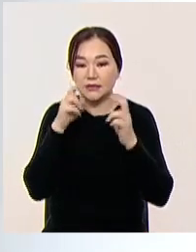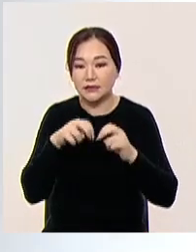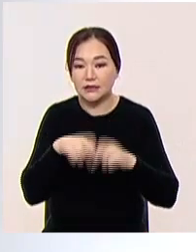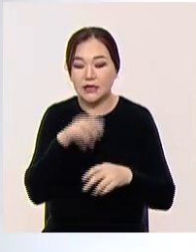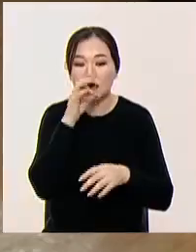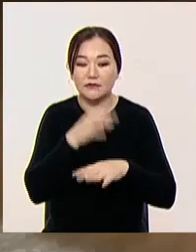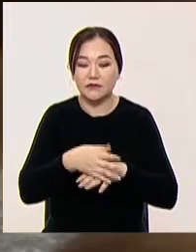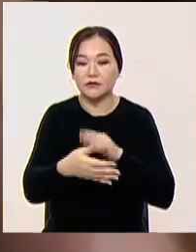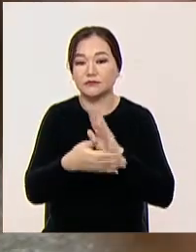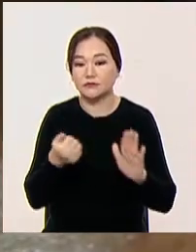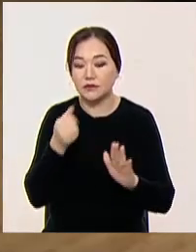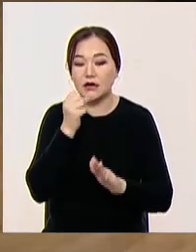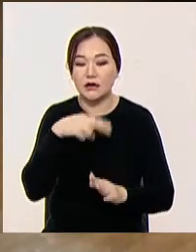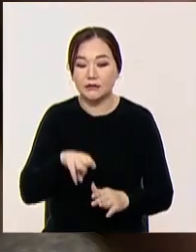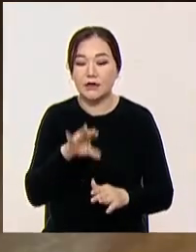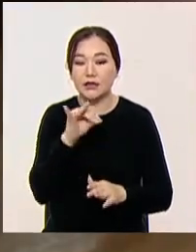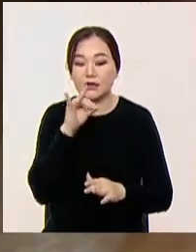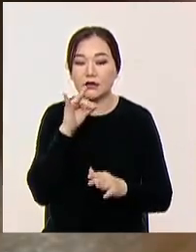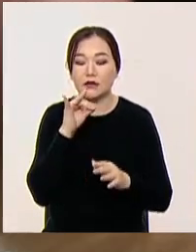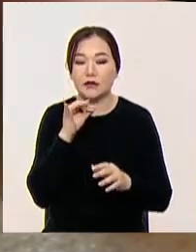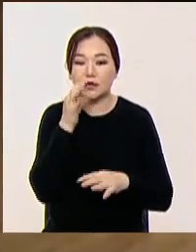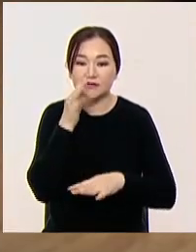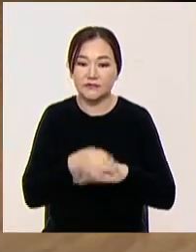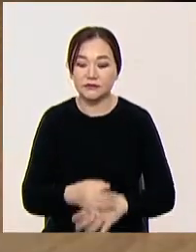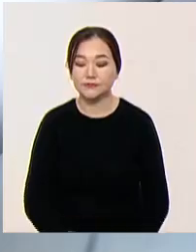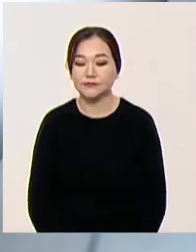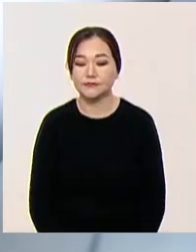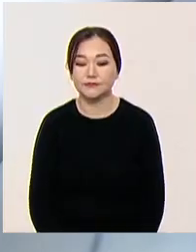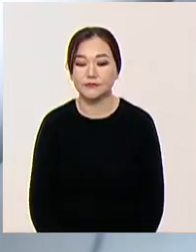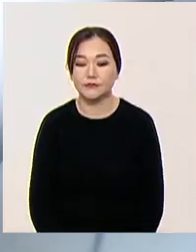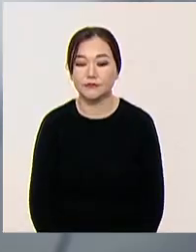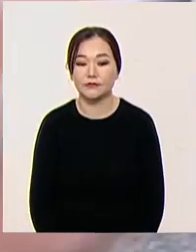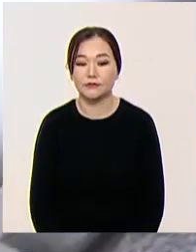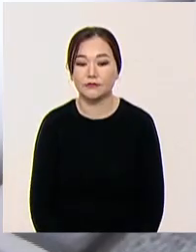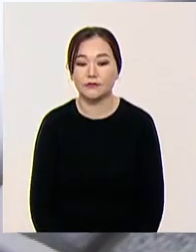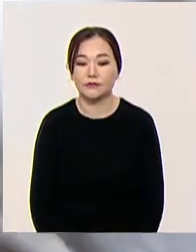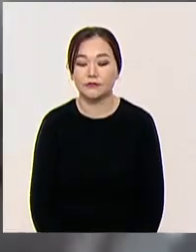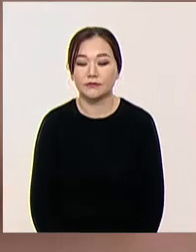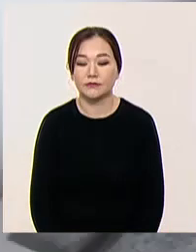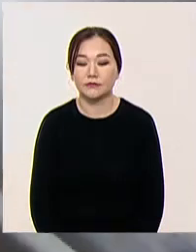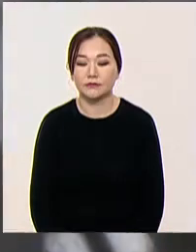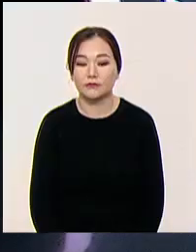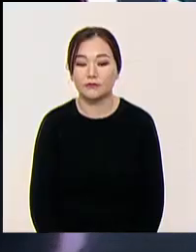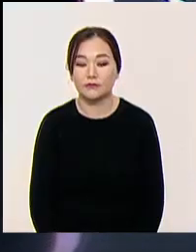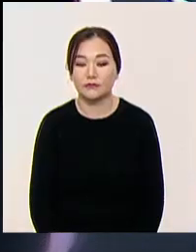виновных к административной и уголовной ответственности. Людмила Батюшкина, Ирина Нинашева, Информбюро, Карагандинская